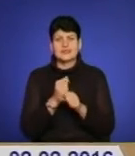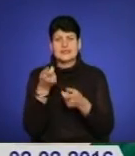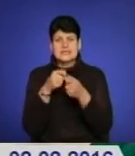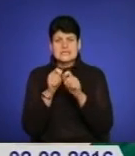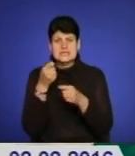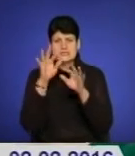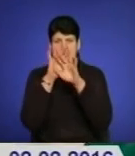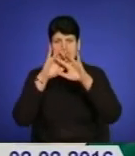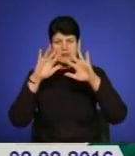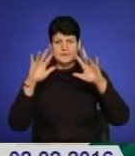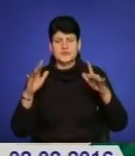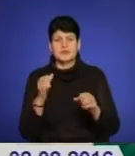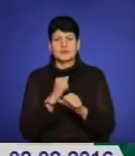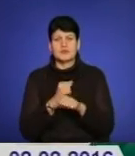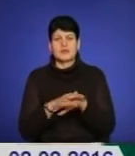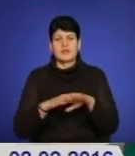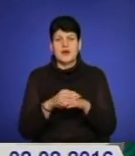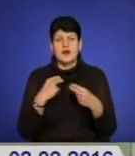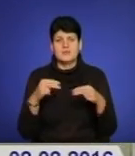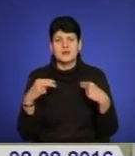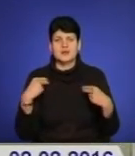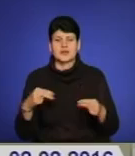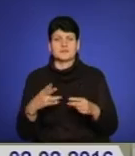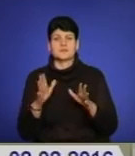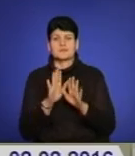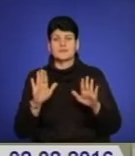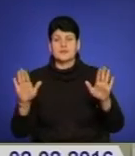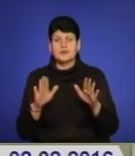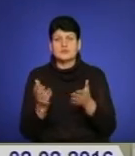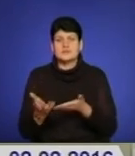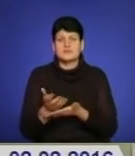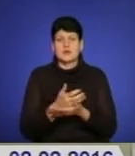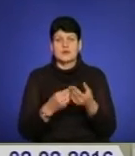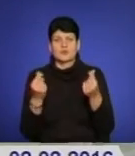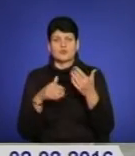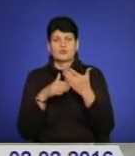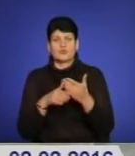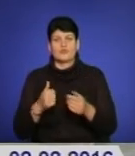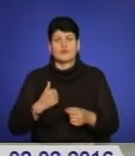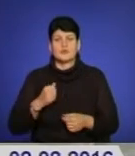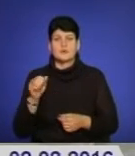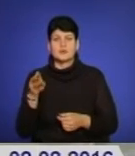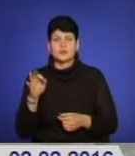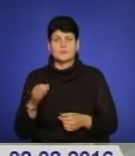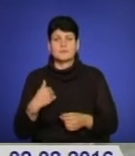організовували благодійні ярмарки та щедрували, щоб зібрати кошти на допомогу воїнам АТО. Ми пошили